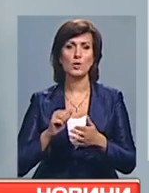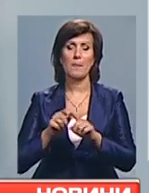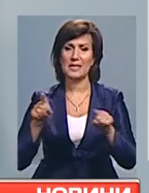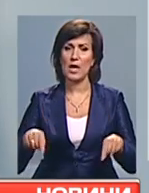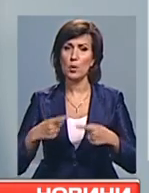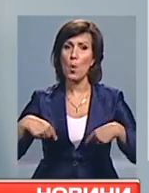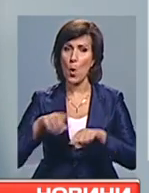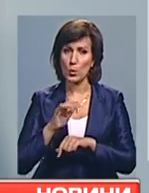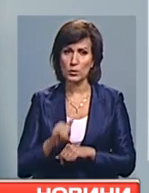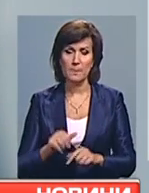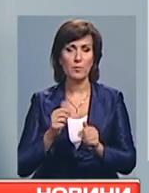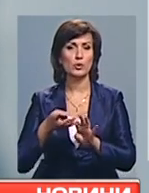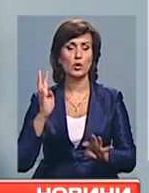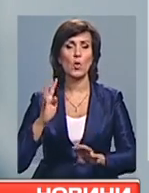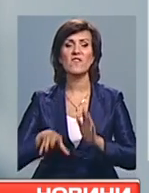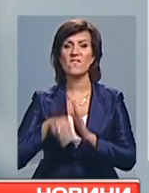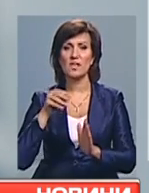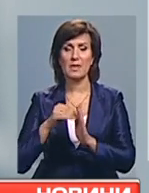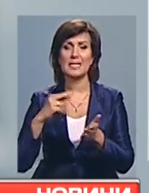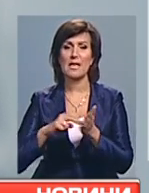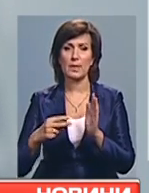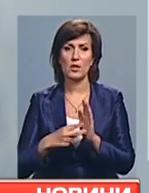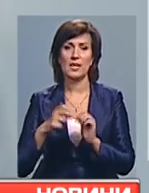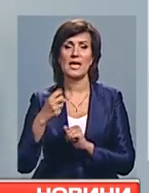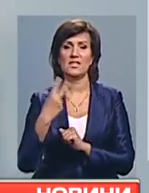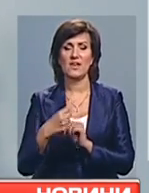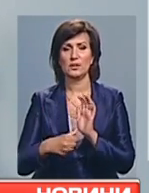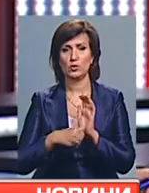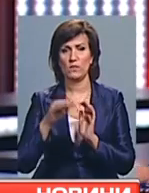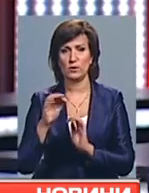окрузі нагадаю позачергові вибори до Верховної Ради заплановані на 26 жовтня